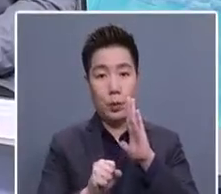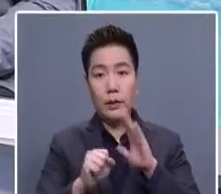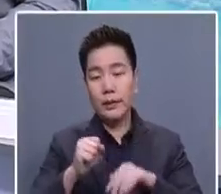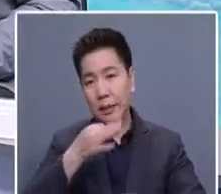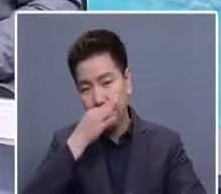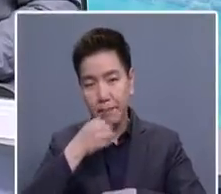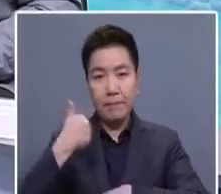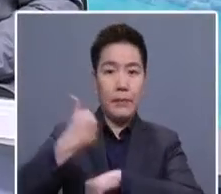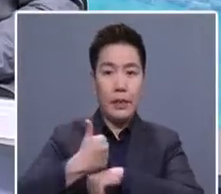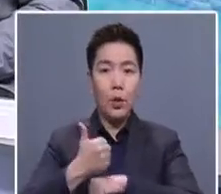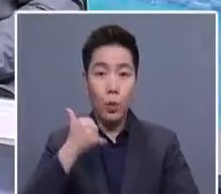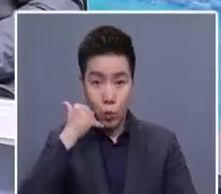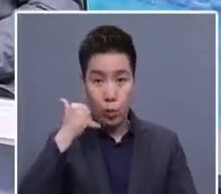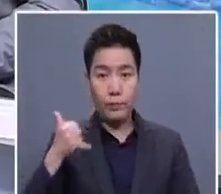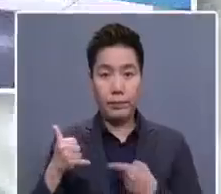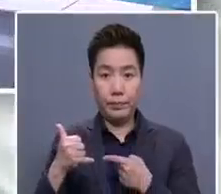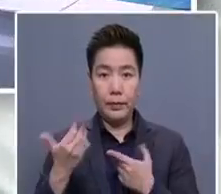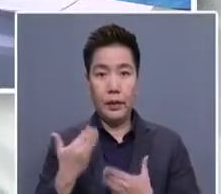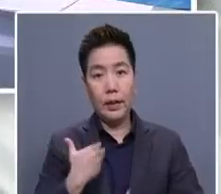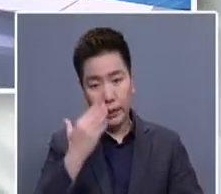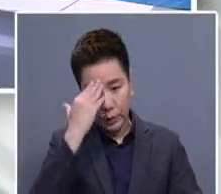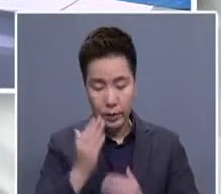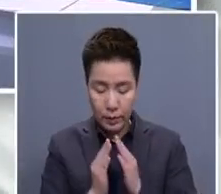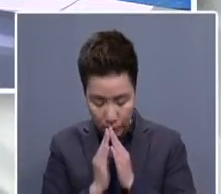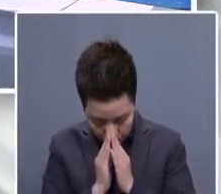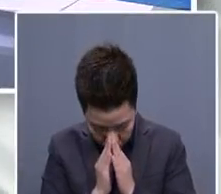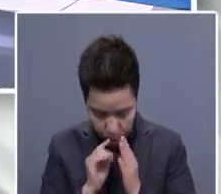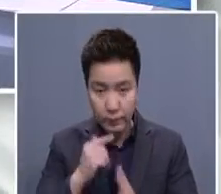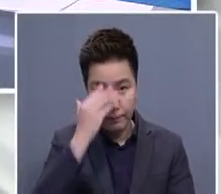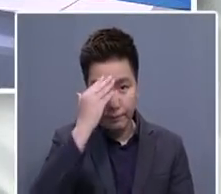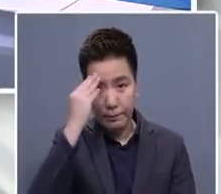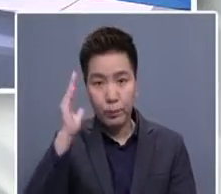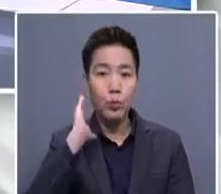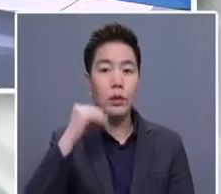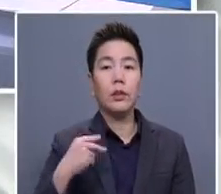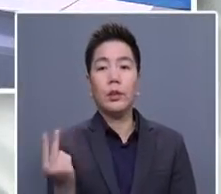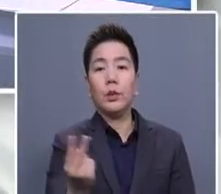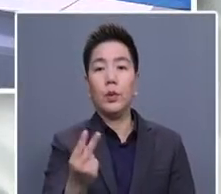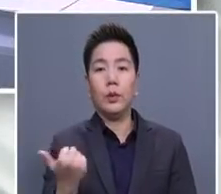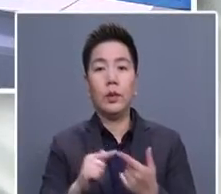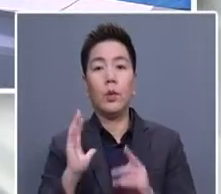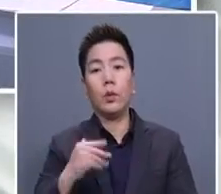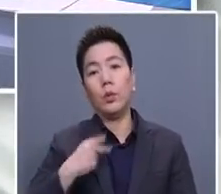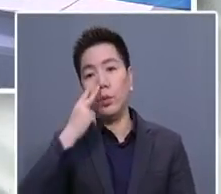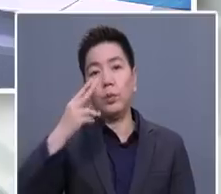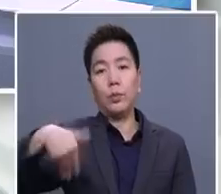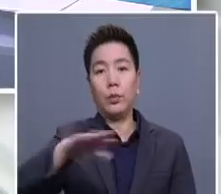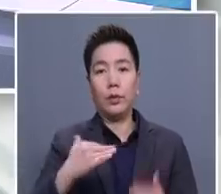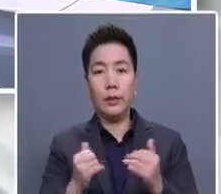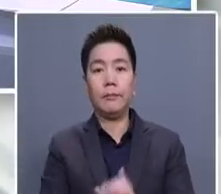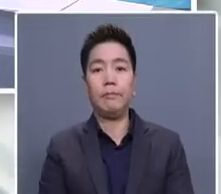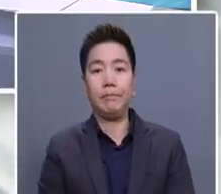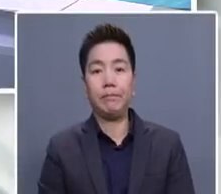สดีครับท่านผู้ว่าครับ สวัสดีค่ะ สวัสดีครับสวัสดีครับคุณพัทรนายกับคุณกมลเนตรและก็สวัสดีท่านผู้ชมทุกท่านครับ ถ